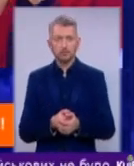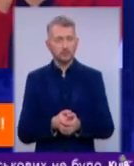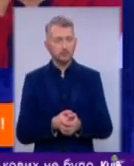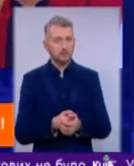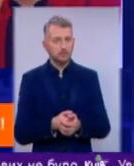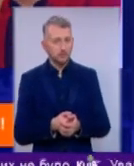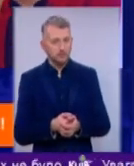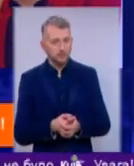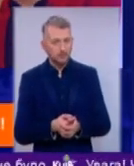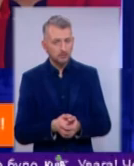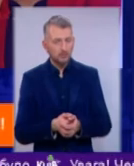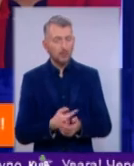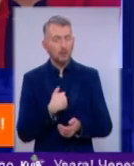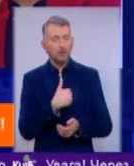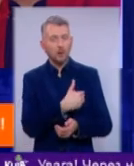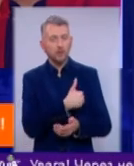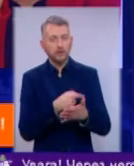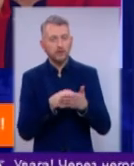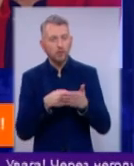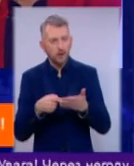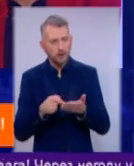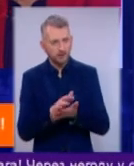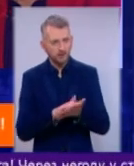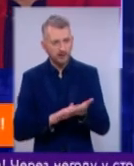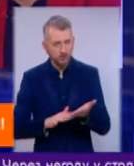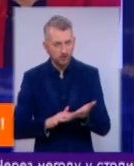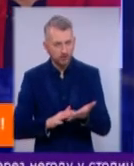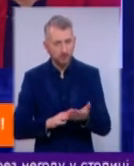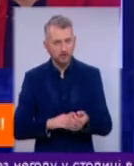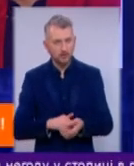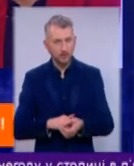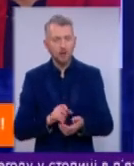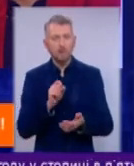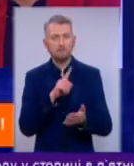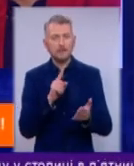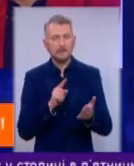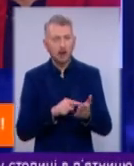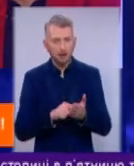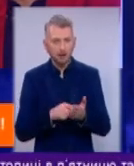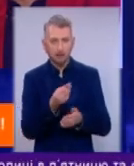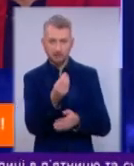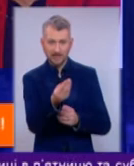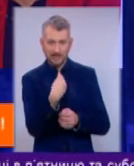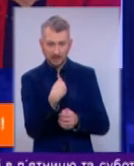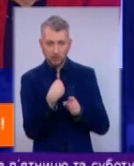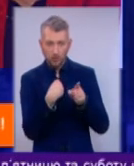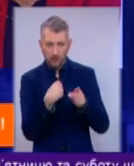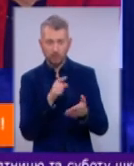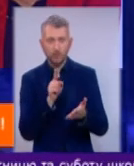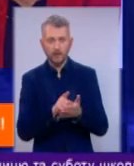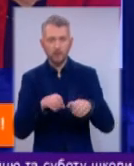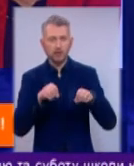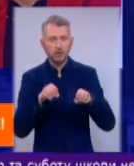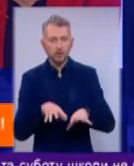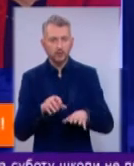Барна був з нами на прямому зв'язку. Дякую за увагу, вибачте. Питання питання кредиторів повинно вирішуватися